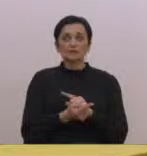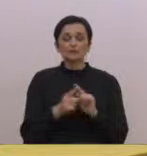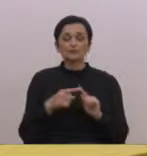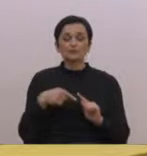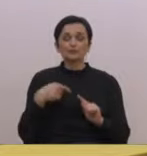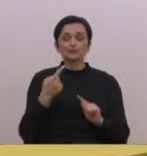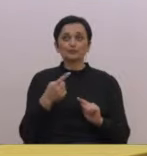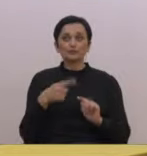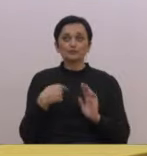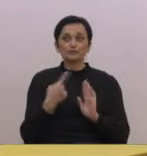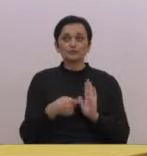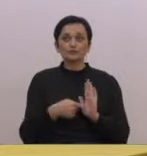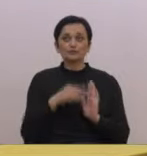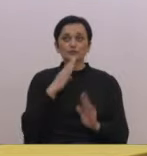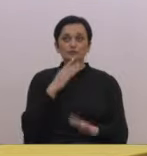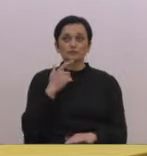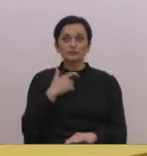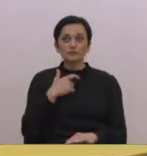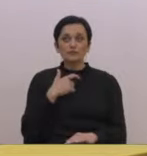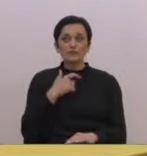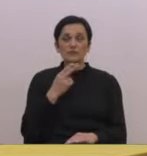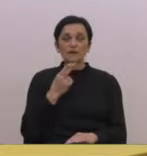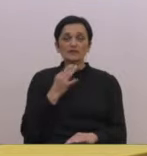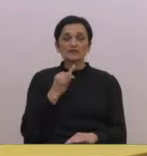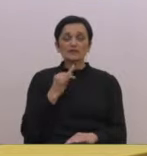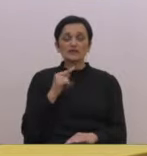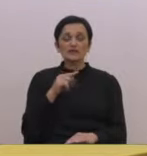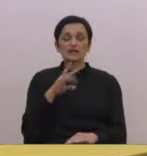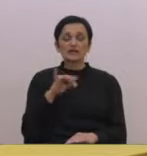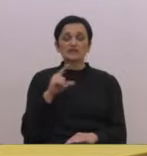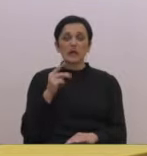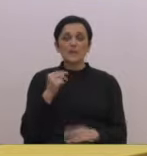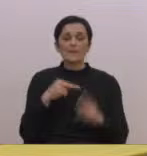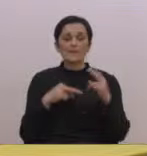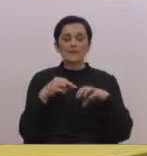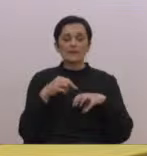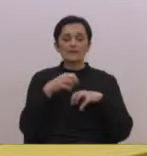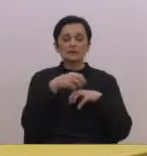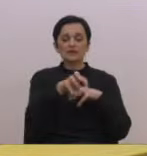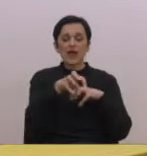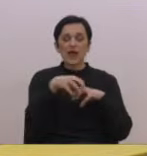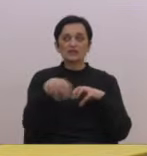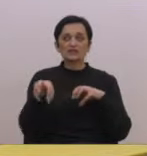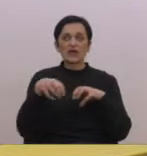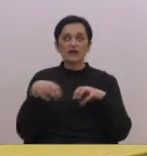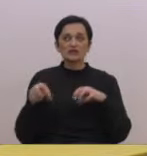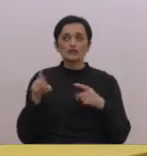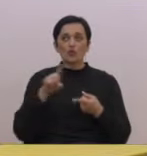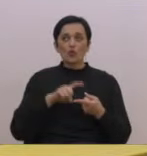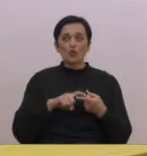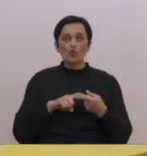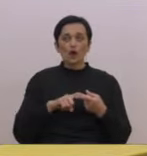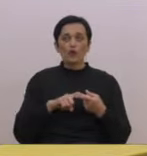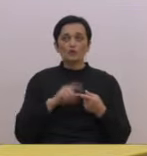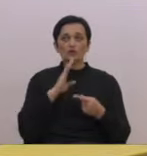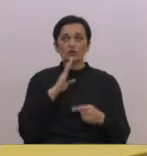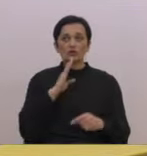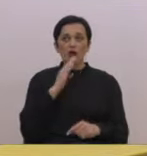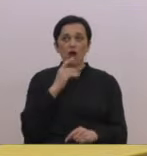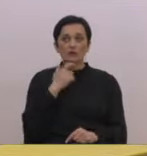Შემდეგი კითხვა იყო ქალბატონი წითლიძის, რომელიც ფისკალურ დეცენტრალიზაციას უკავშირდებოდა.